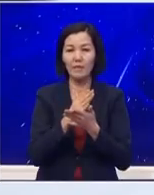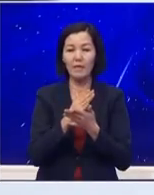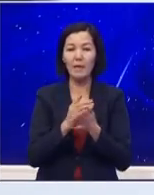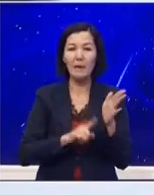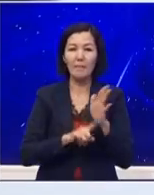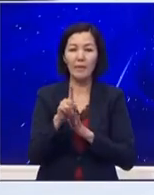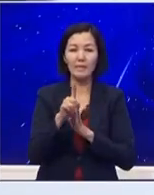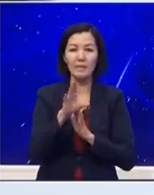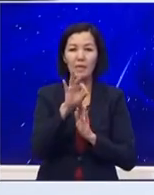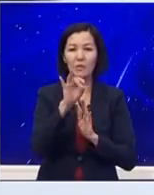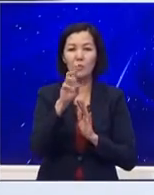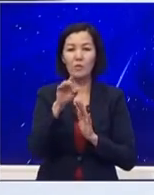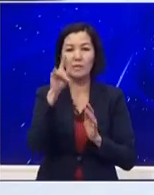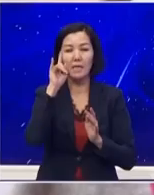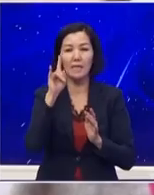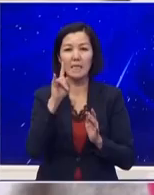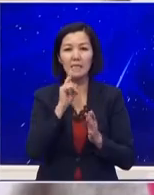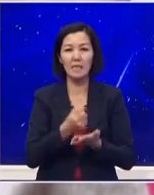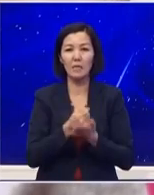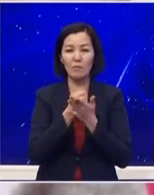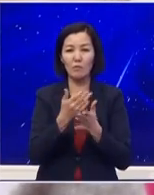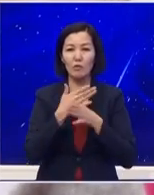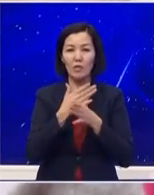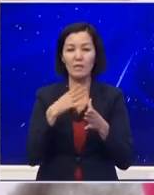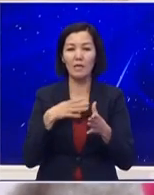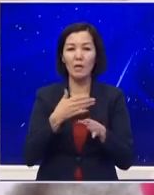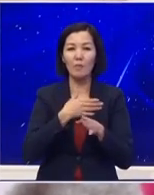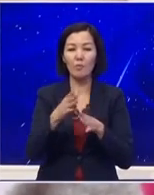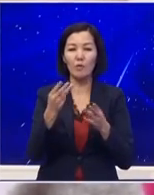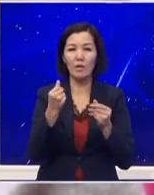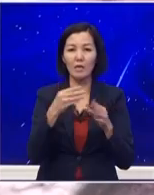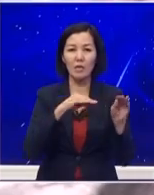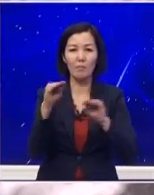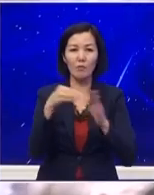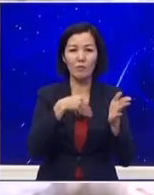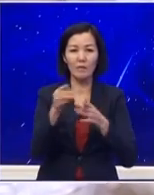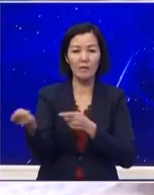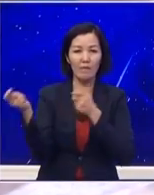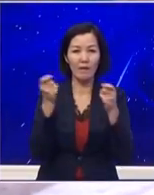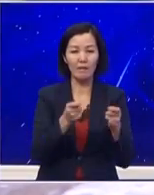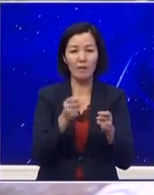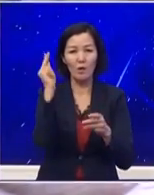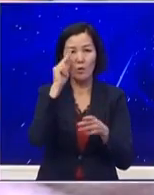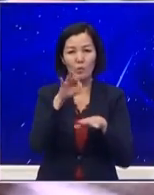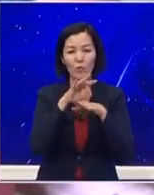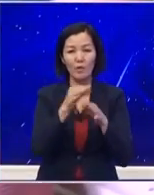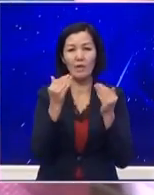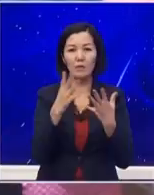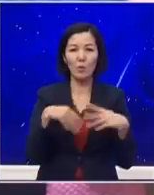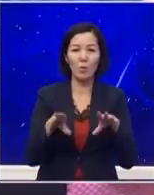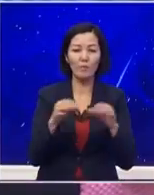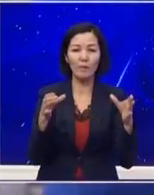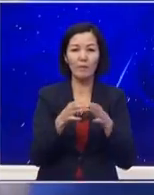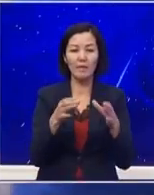кезеңде Сорос Қазақстан қоры демеушілік танытқан. Бөлінген қаржыға қажетті құрал-жабдықтар алынды, оқыту өткізілді. Қазір қоғамдық